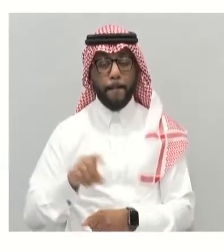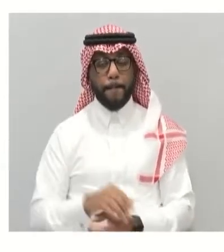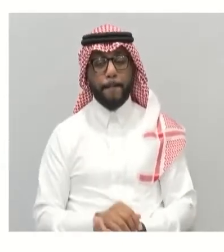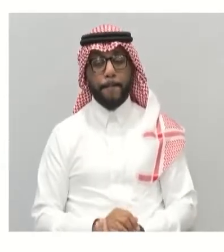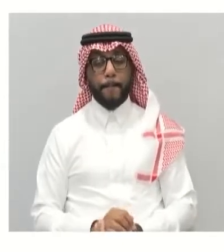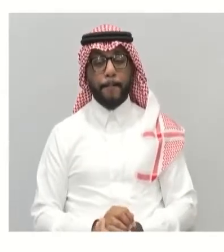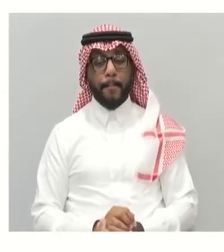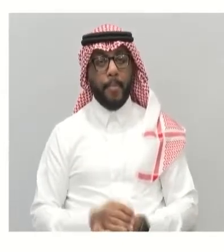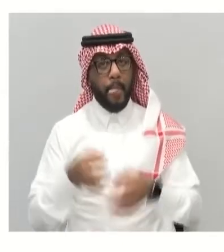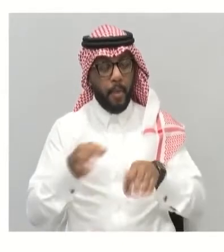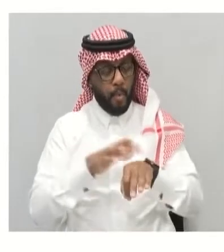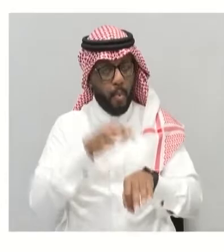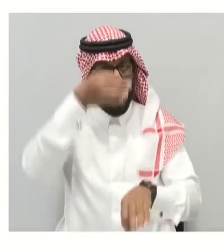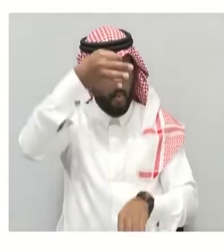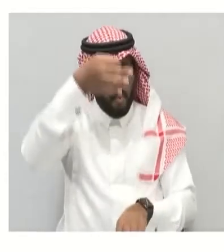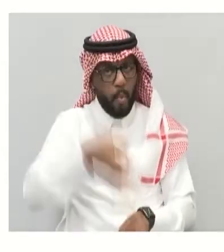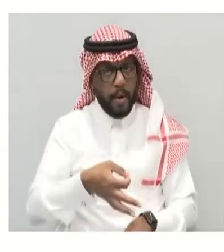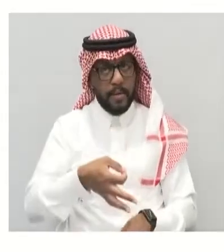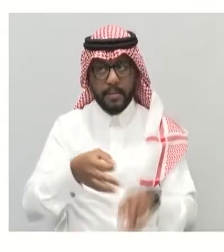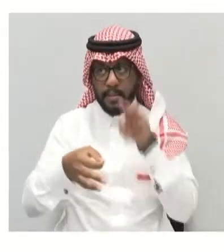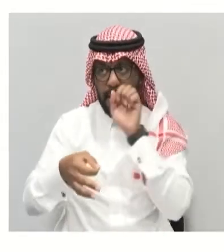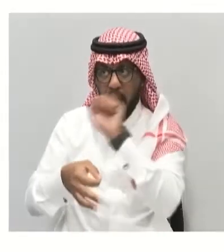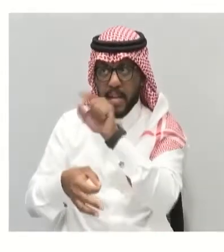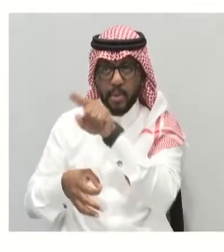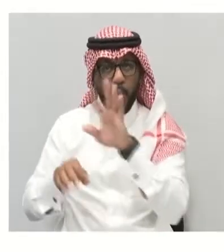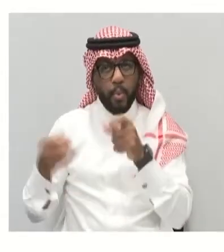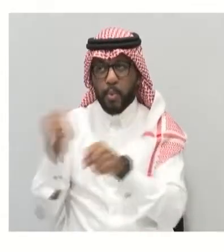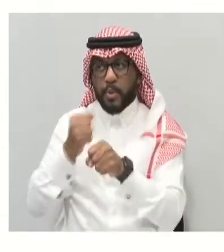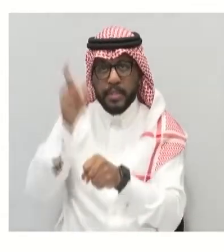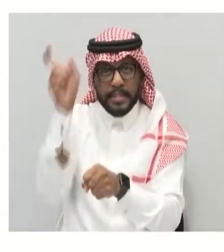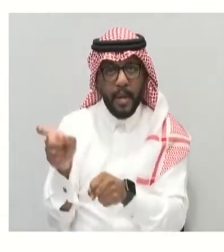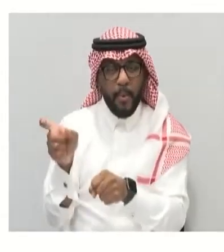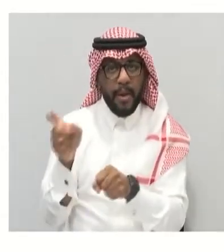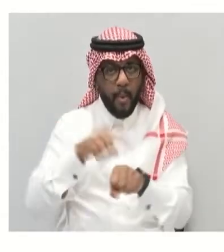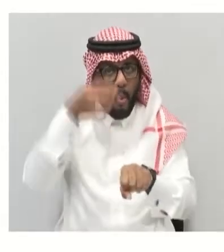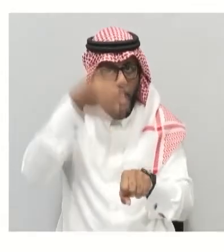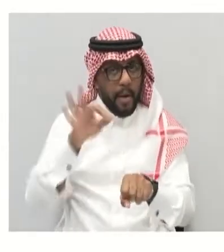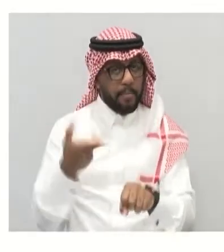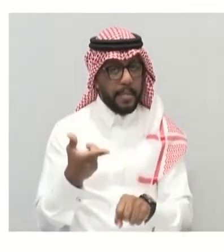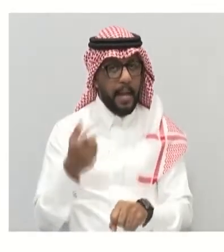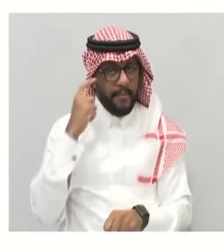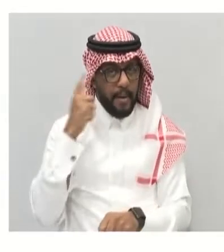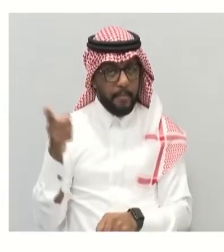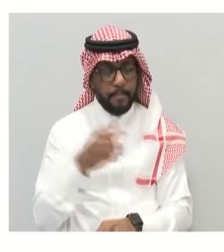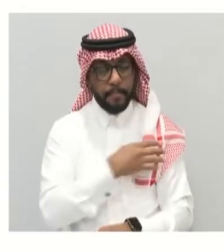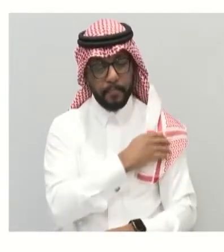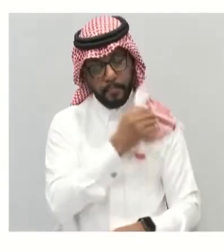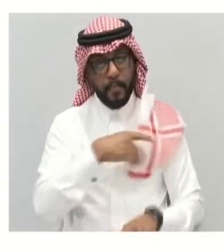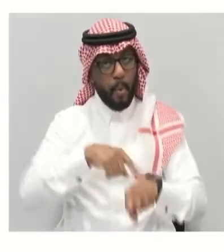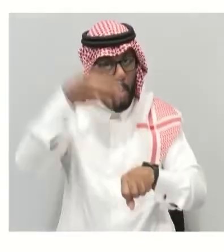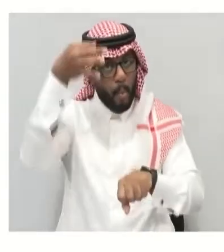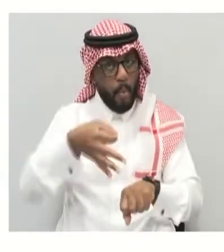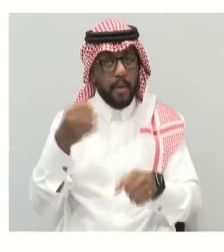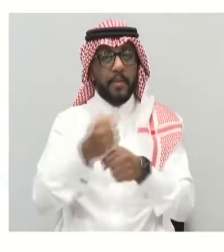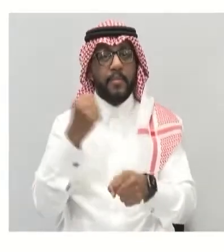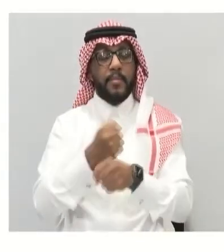الفعل حال يبين هيئه صاحب الحال الذي يذكر قبله في الجمله ومتى وقت حدوث